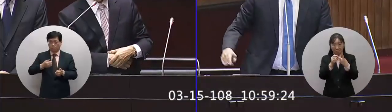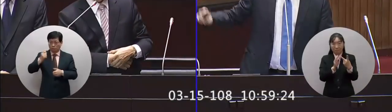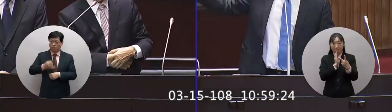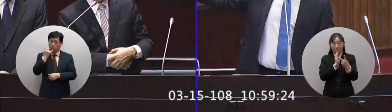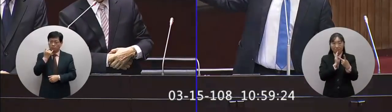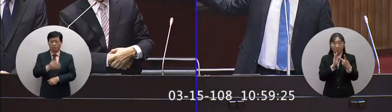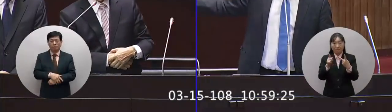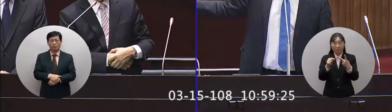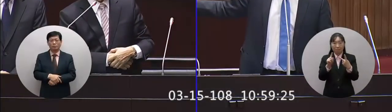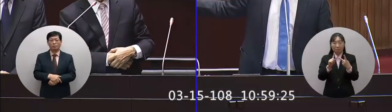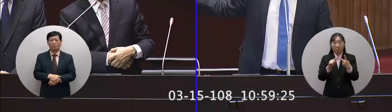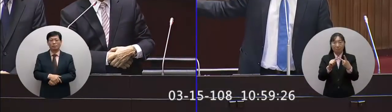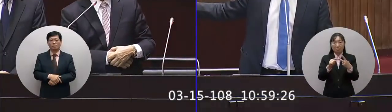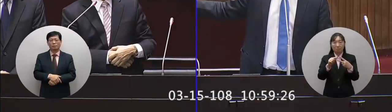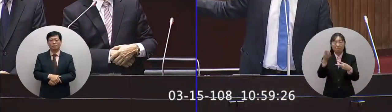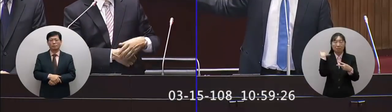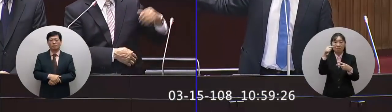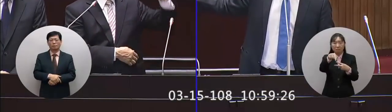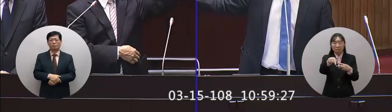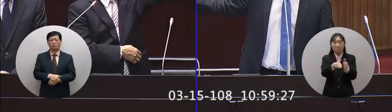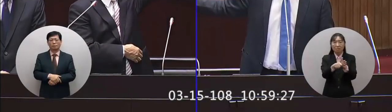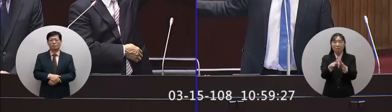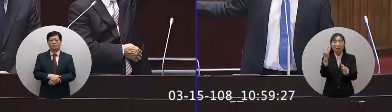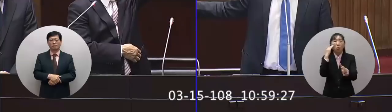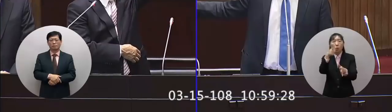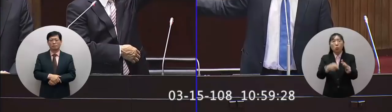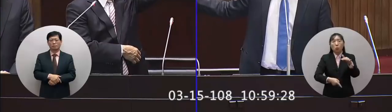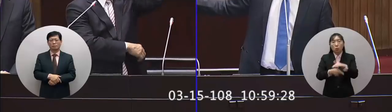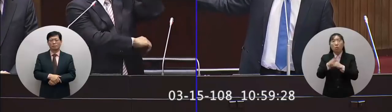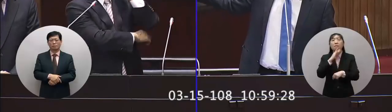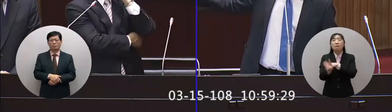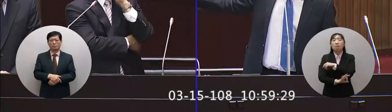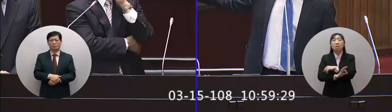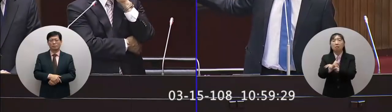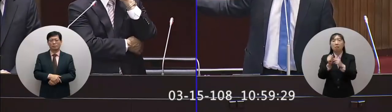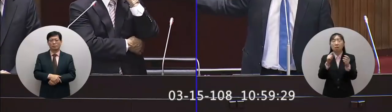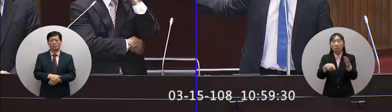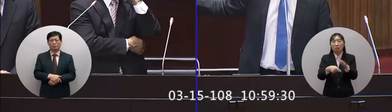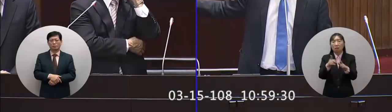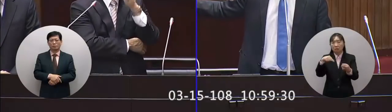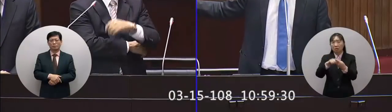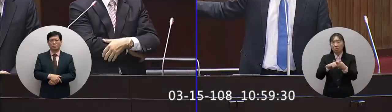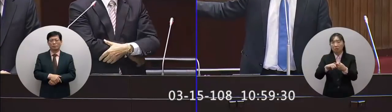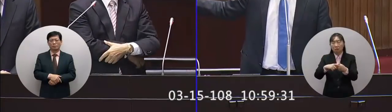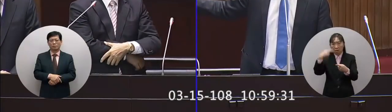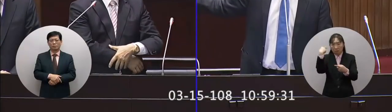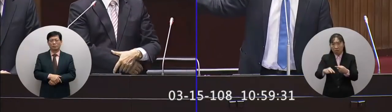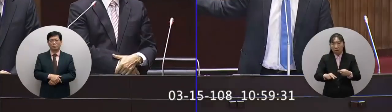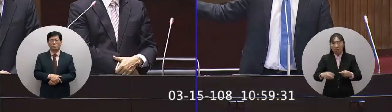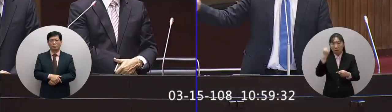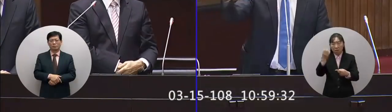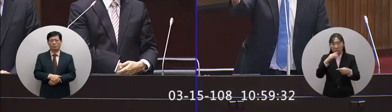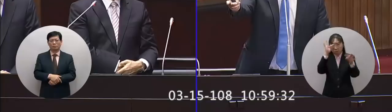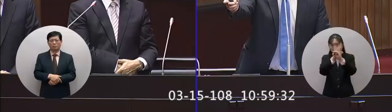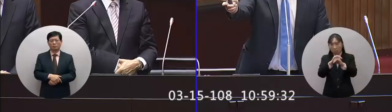个。针对当初如果他犯的是贪污罪，现在应不应该要重新起诉、重新